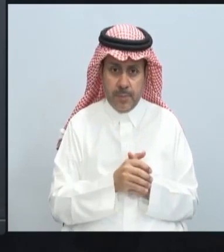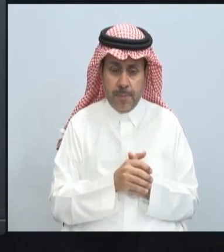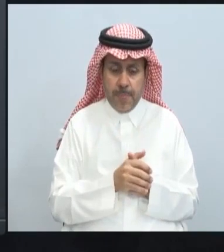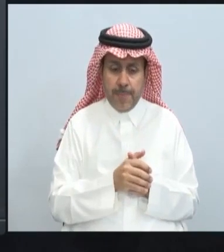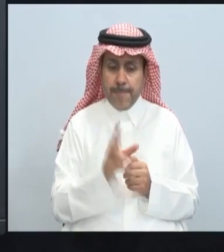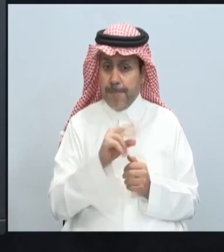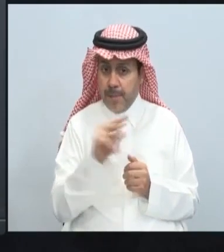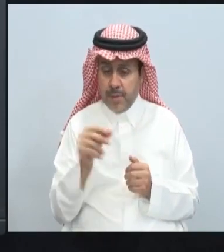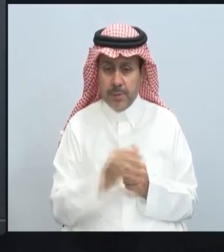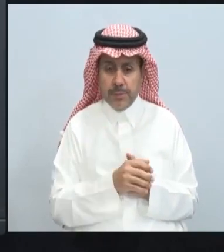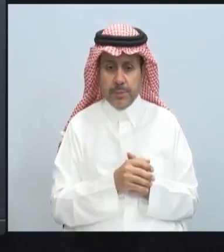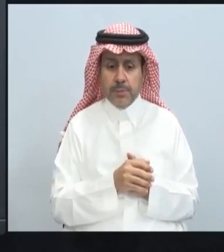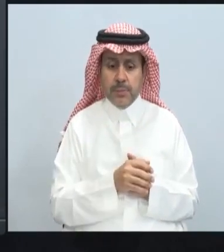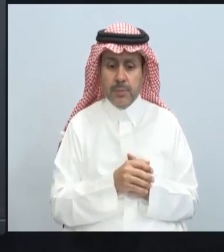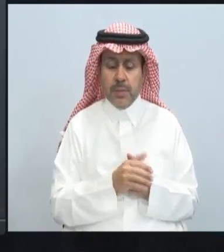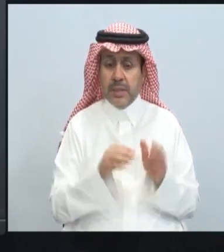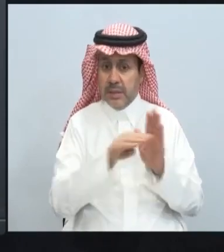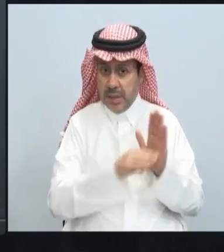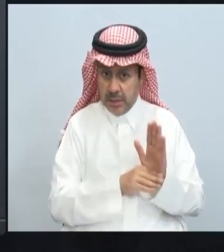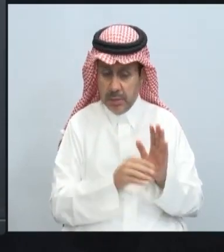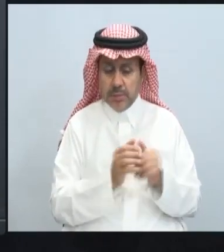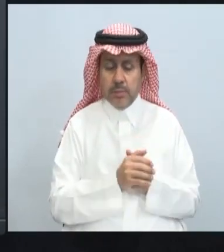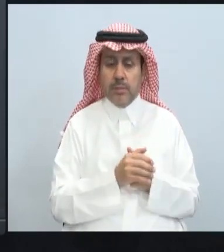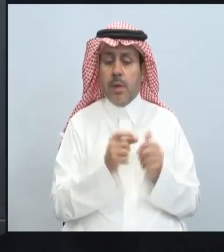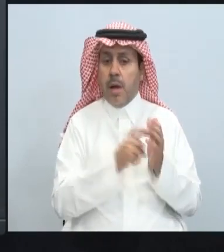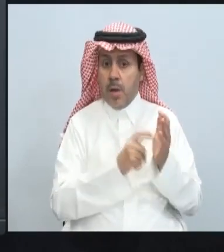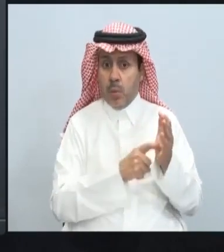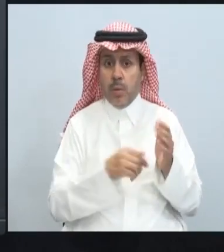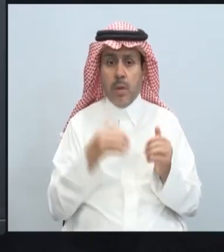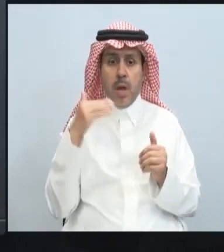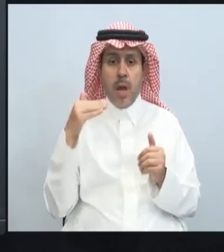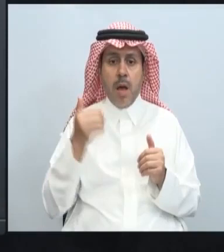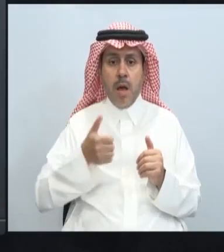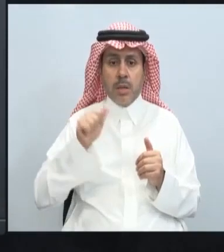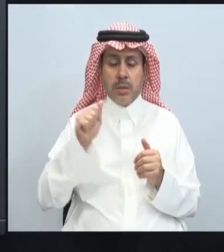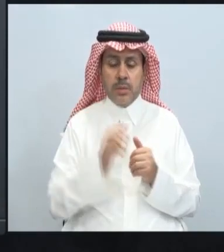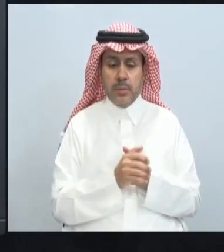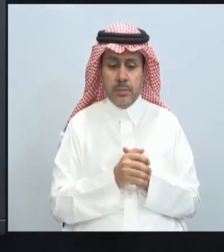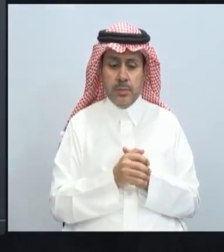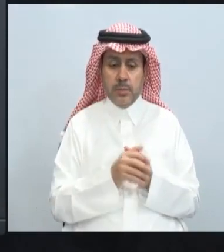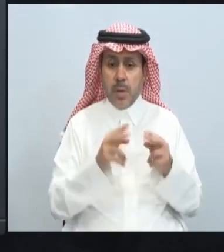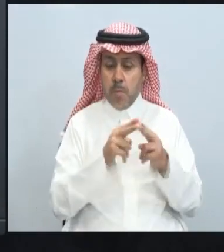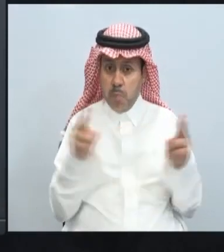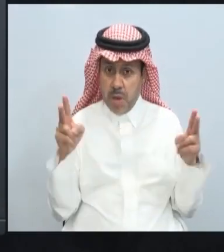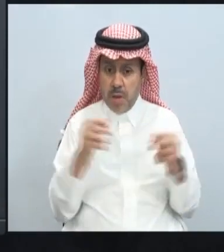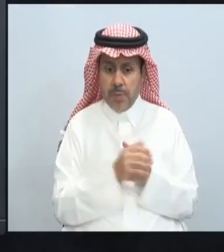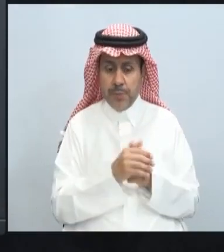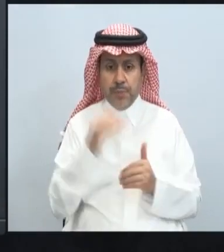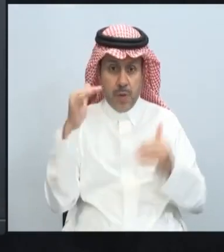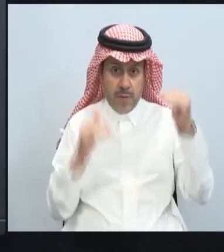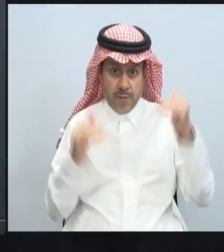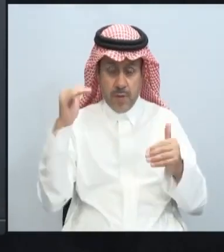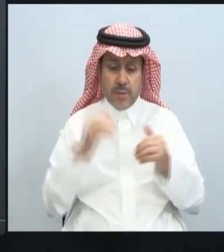التي تعتبر مندرجه تحت القانون الخاص ذكرنا المعيار التفرقه